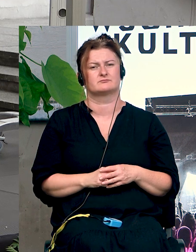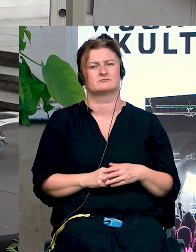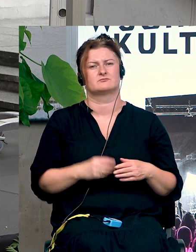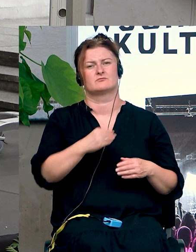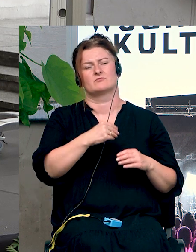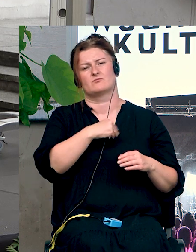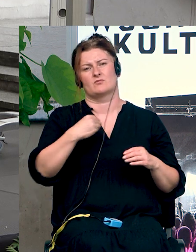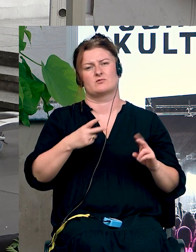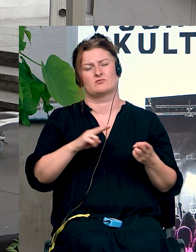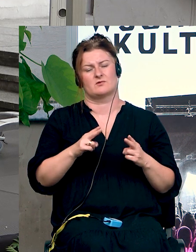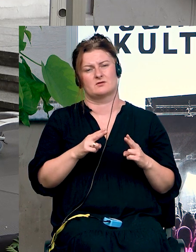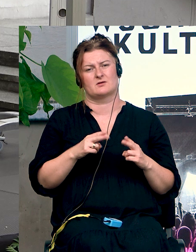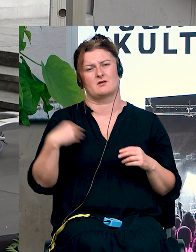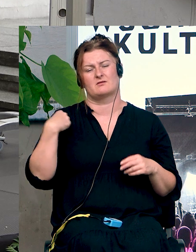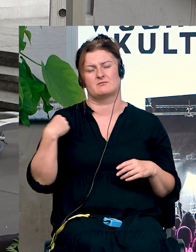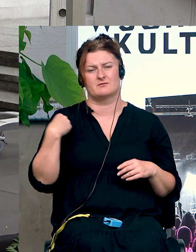Польське тлумачення? Англійська,